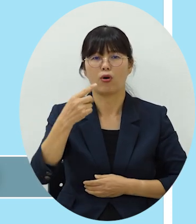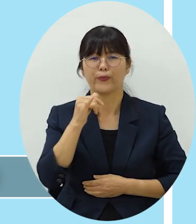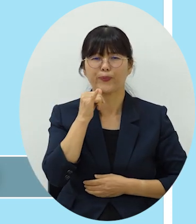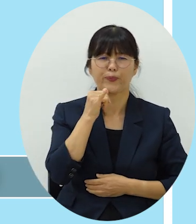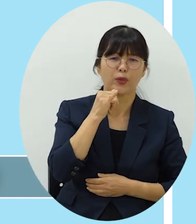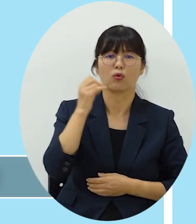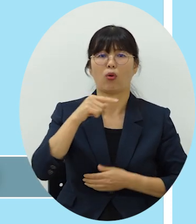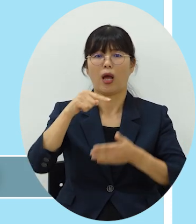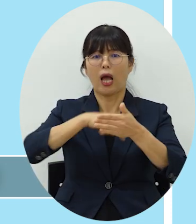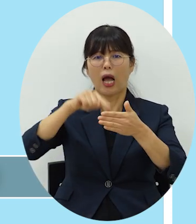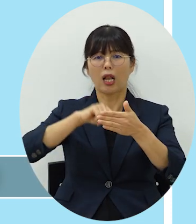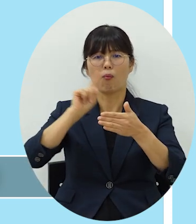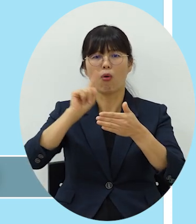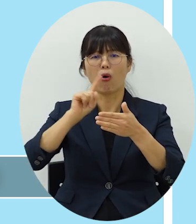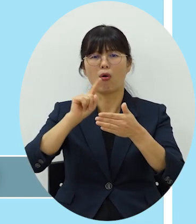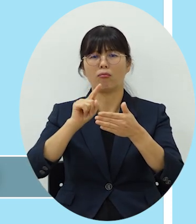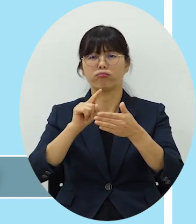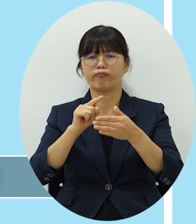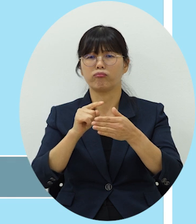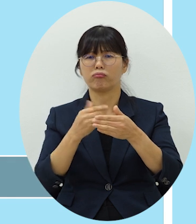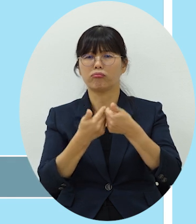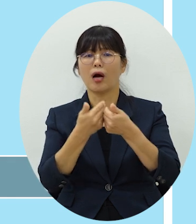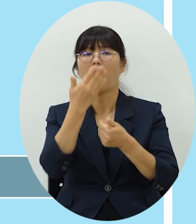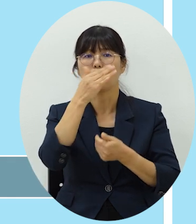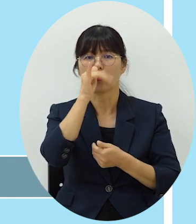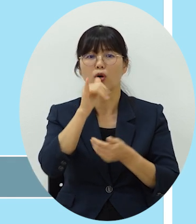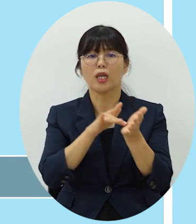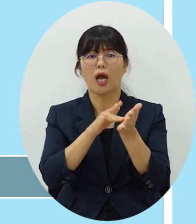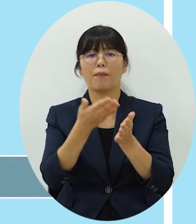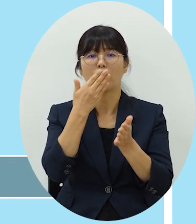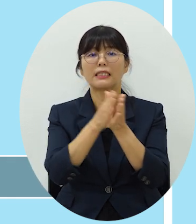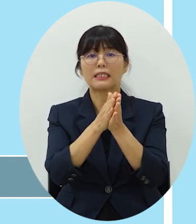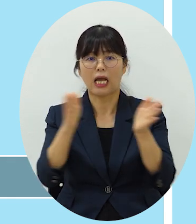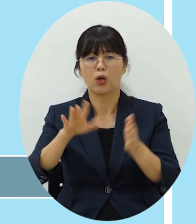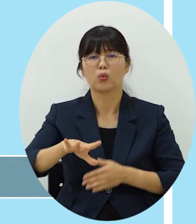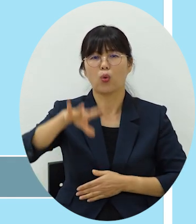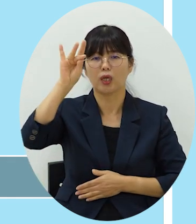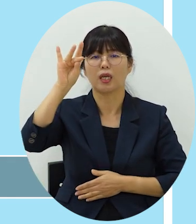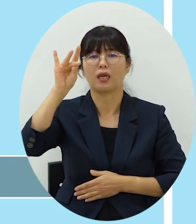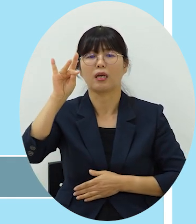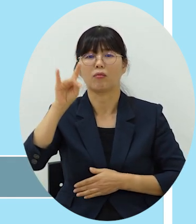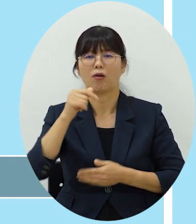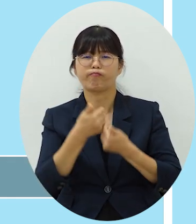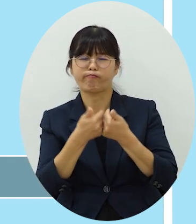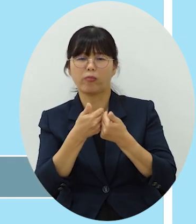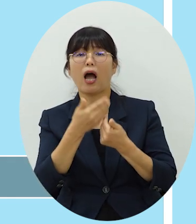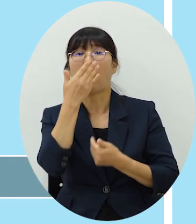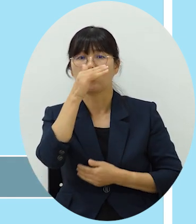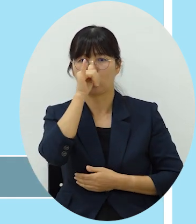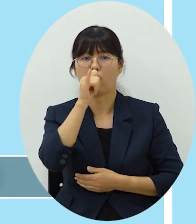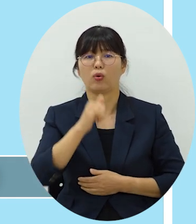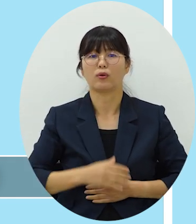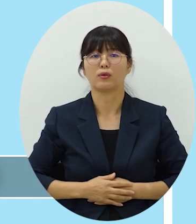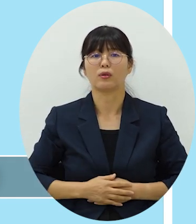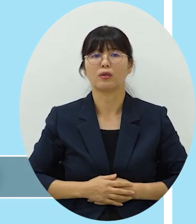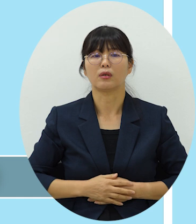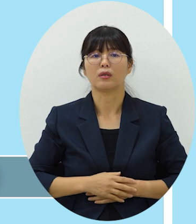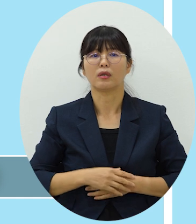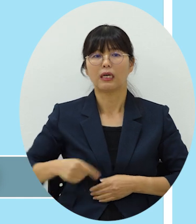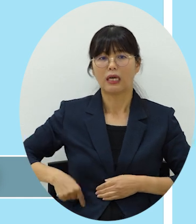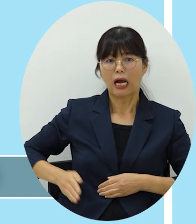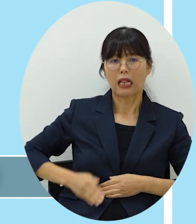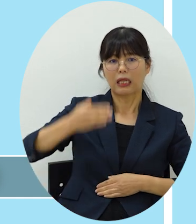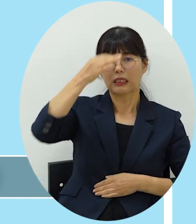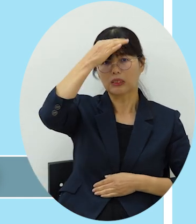중독되거나 내성이 생기는 경우는 흔하지 않으나 약을 먹기 시작한 초기에는 일부 부작용이 나타날 수 있으니 간 기능